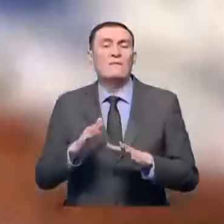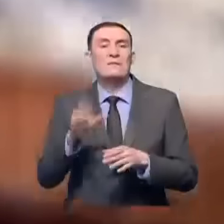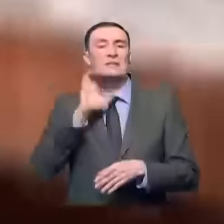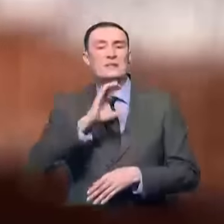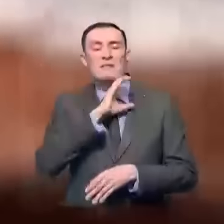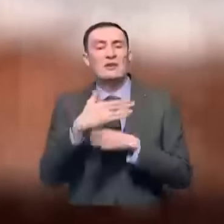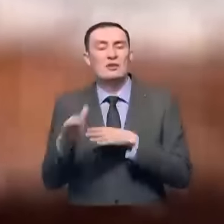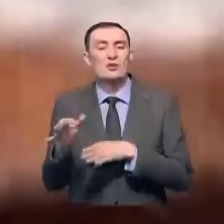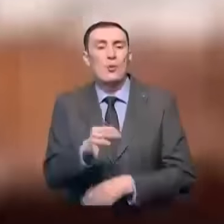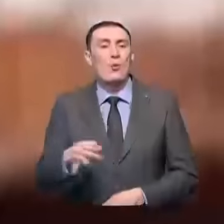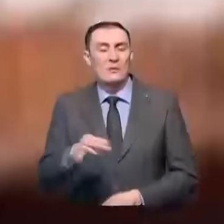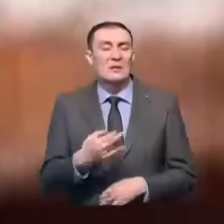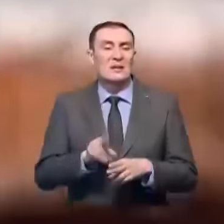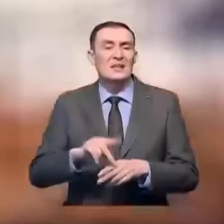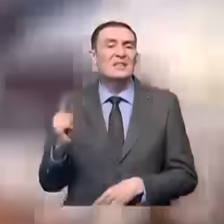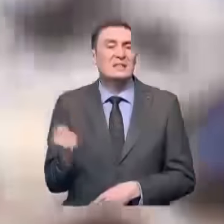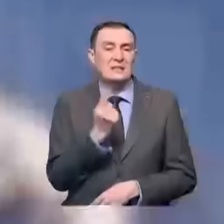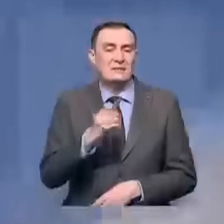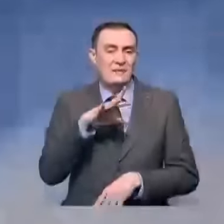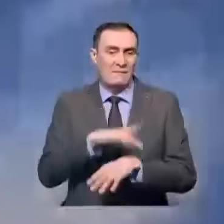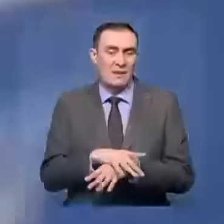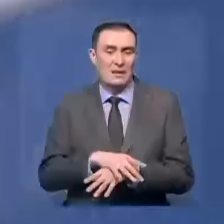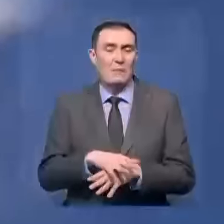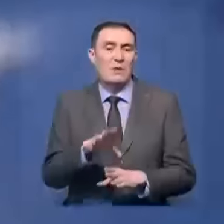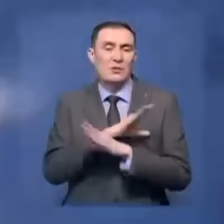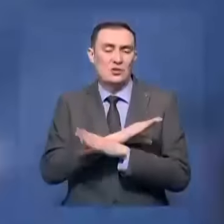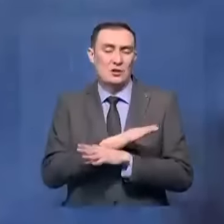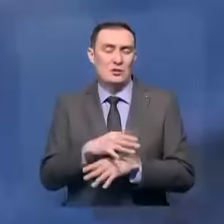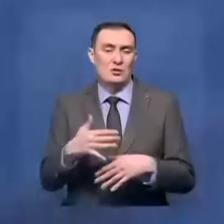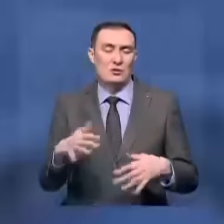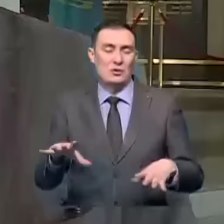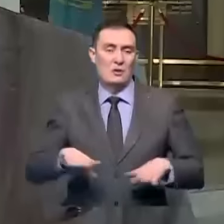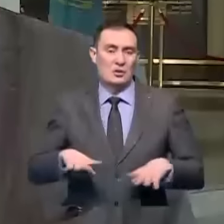северной части области. И это единственный случай падежа.